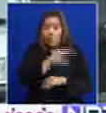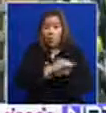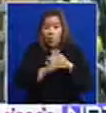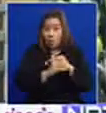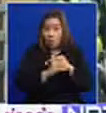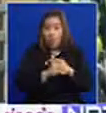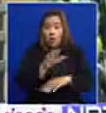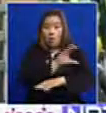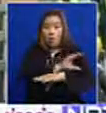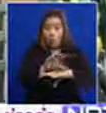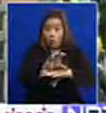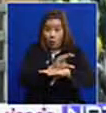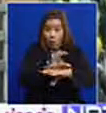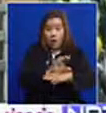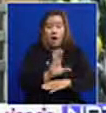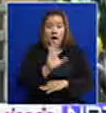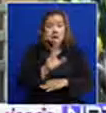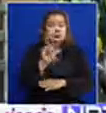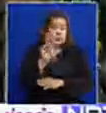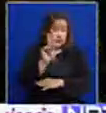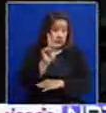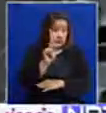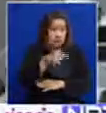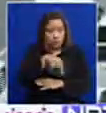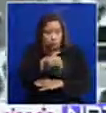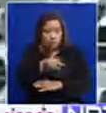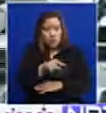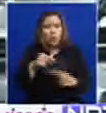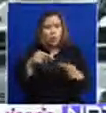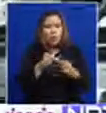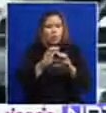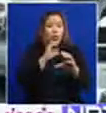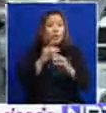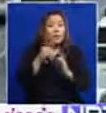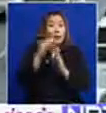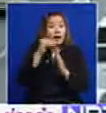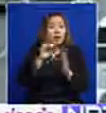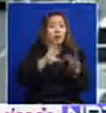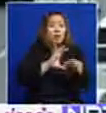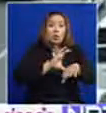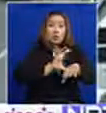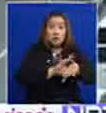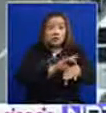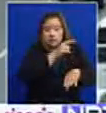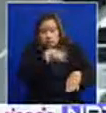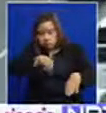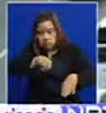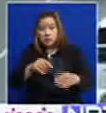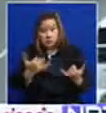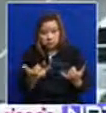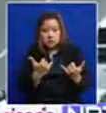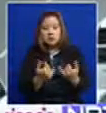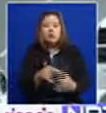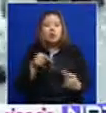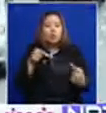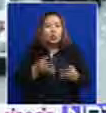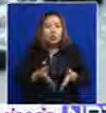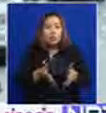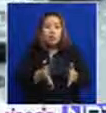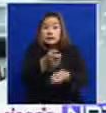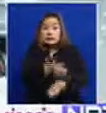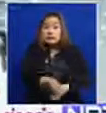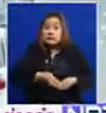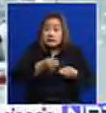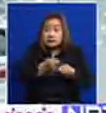ายสีเขียวช่วงหมอชิดถึงสะพานใหม่ถึงคูคตส่งผลให้การจราจรบริเวณแยกเกษตรเหลือการจราจรเฉพาะพื้นที่ทางราบเพียง